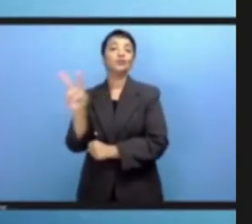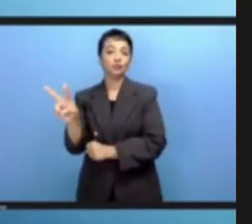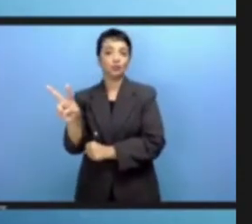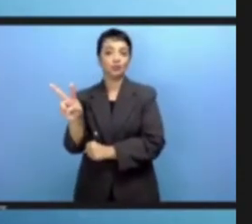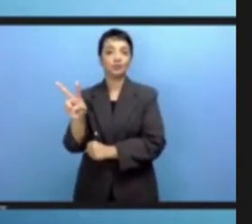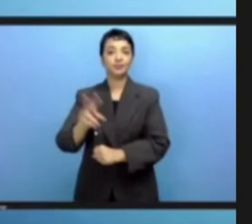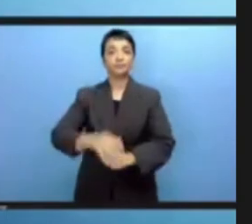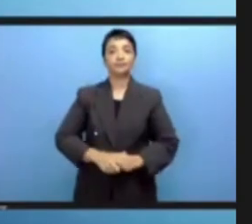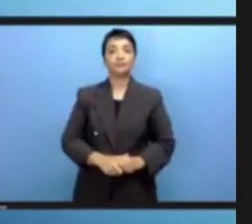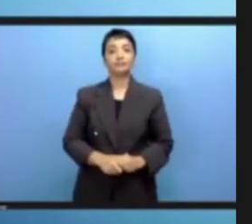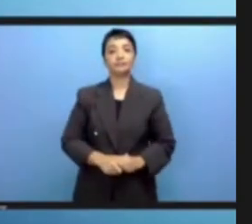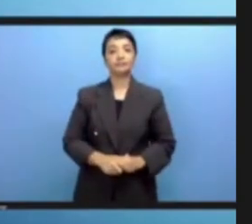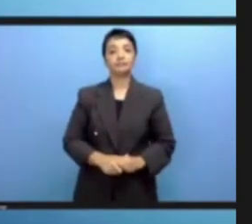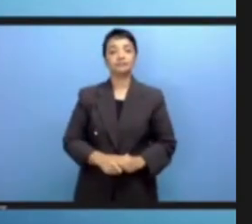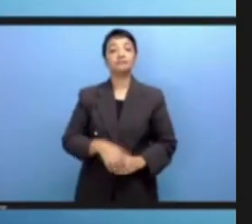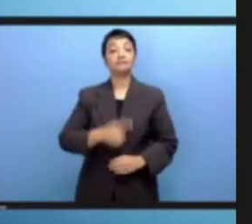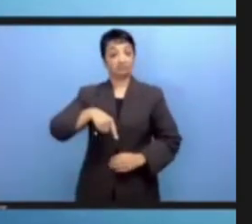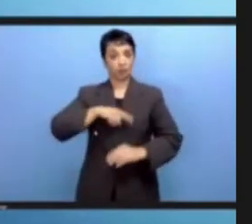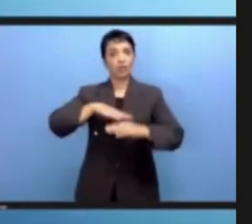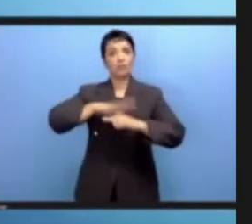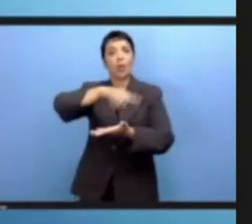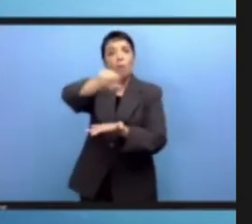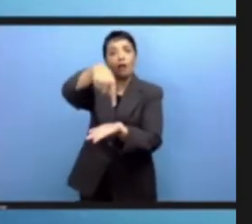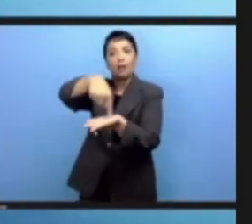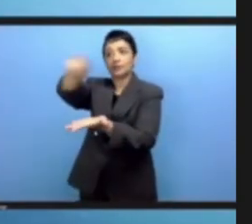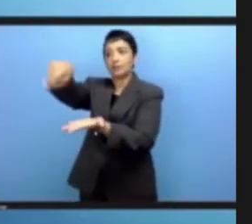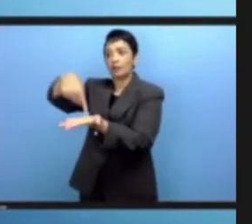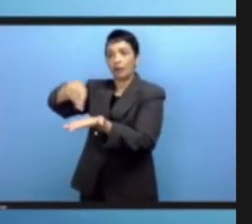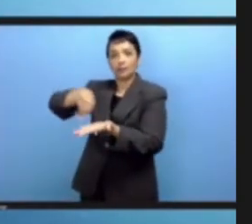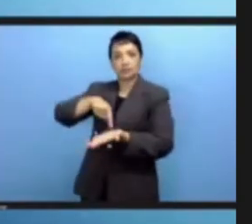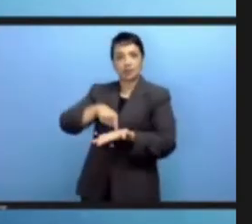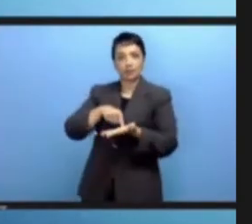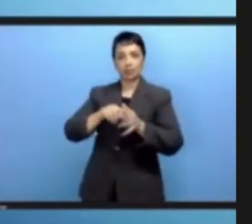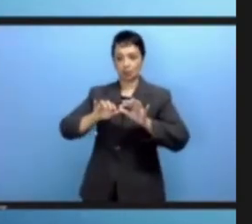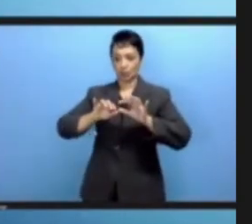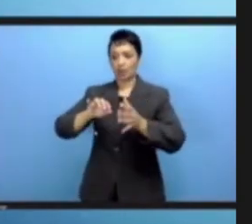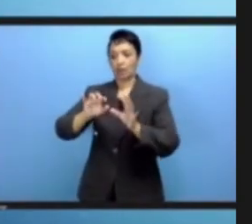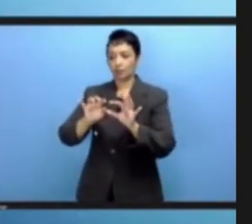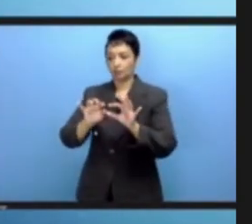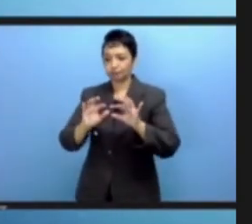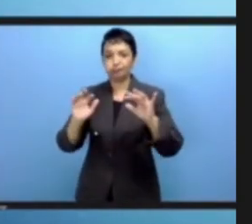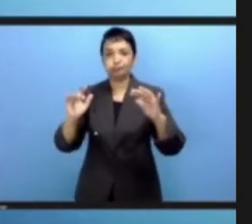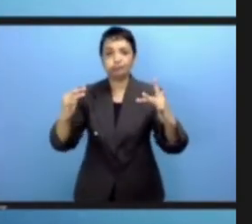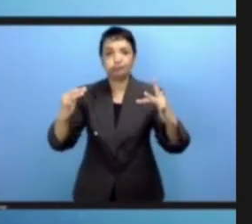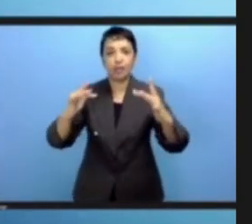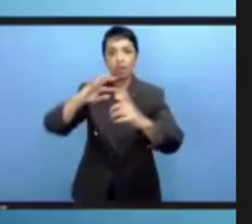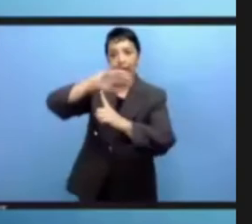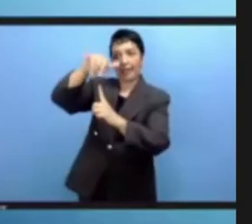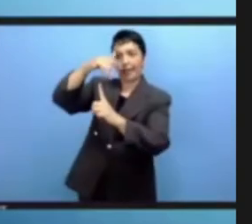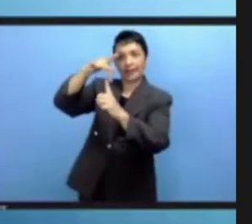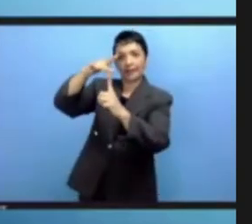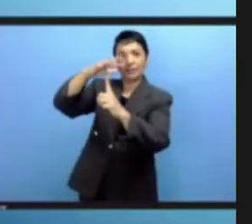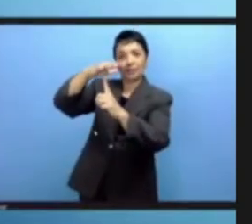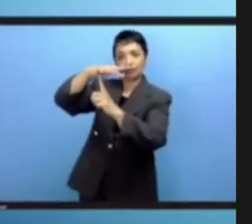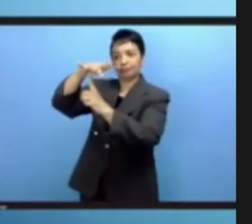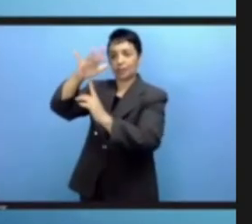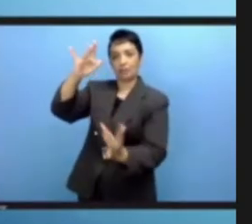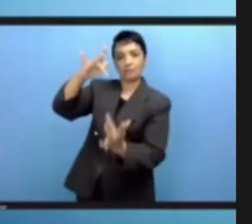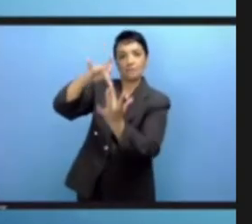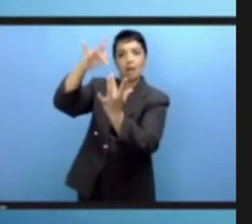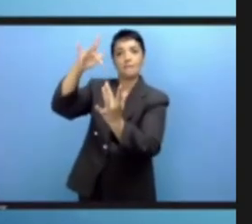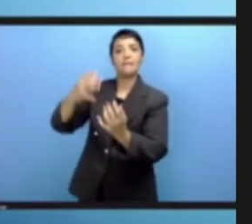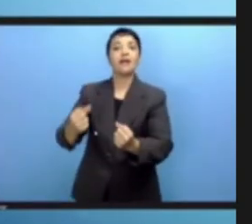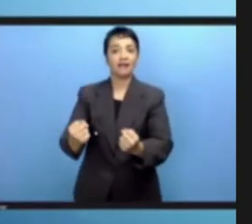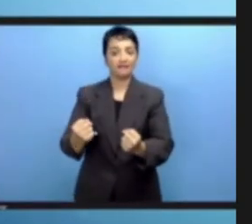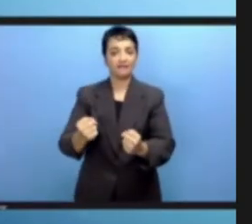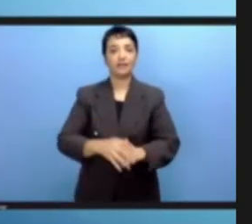13 millions en 2022. L'introduction dans les zones moins peuplées et l'amélioration des